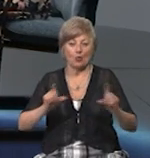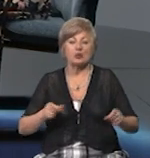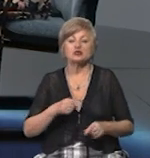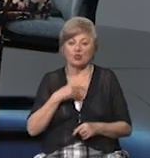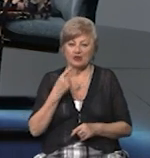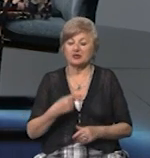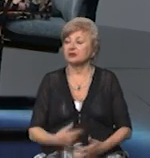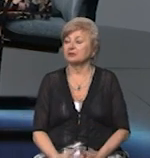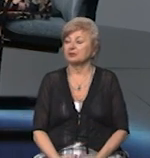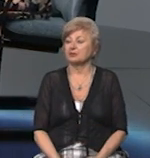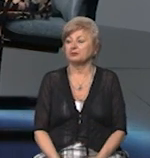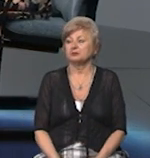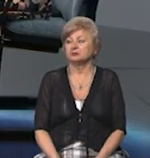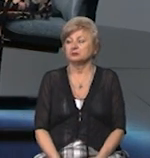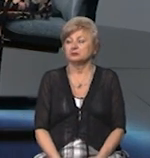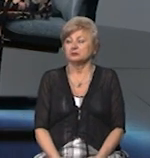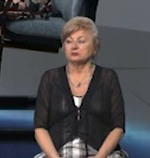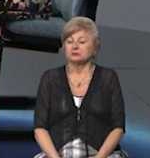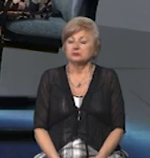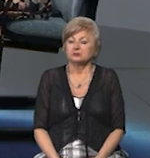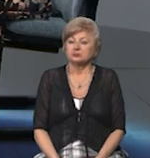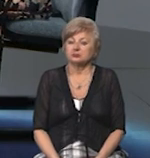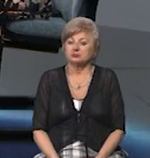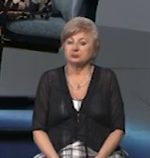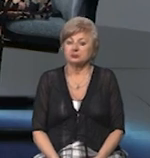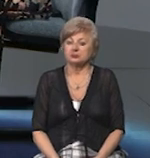називався містер Ікс. Давайте послухаємо.